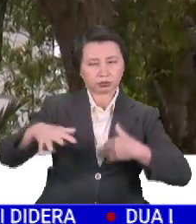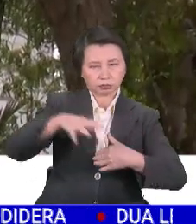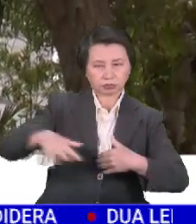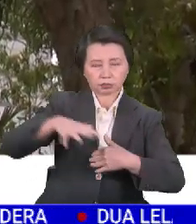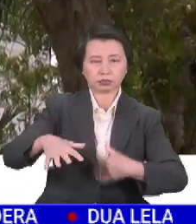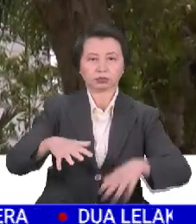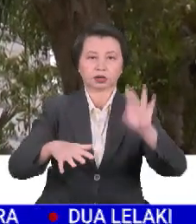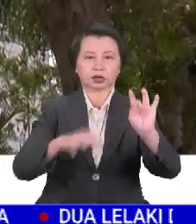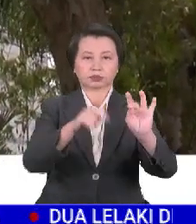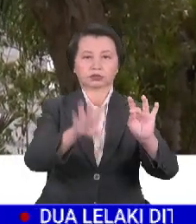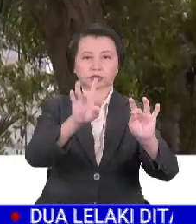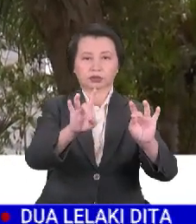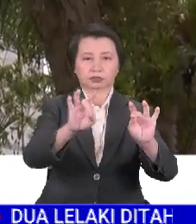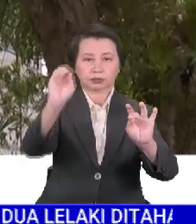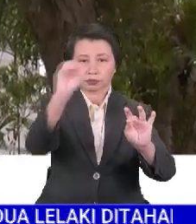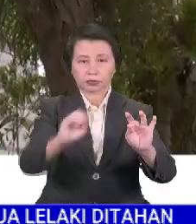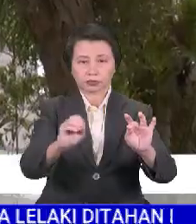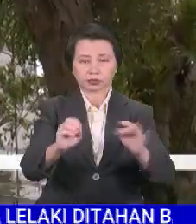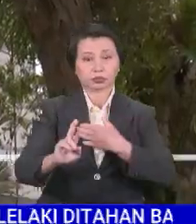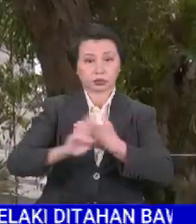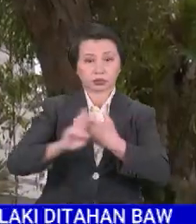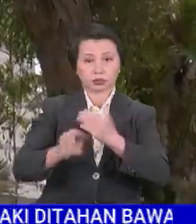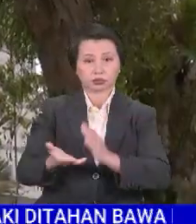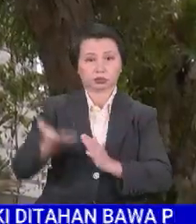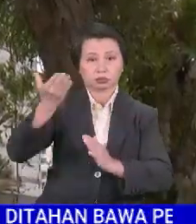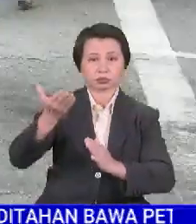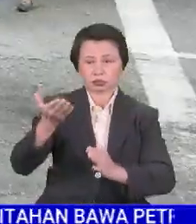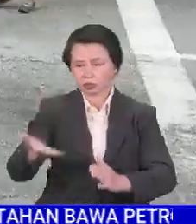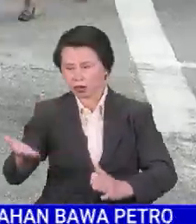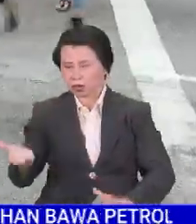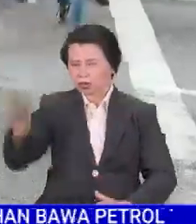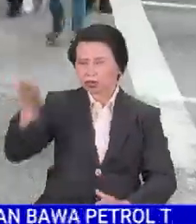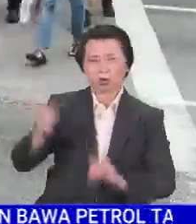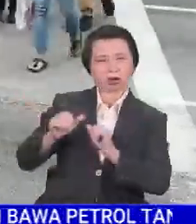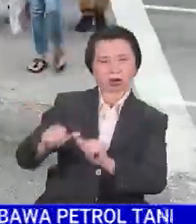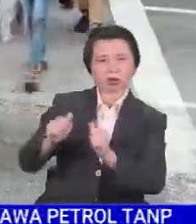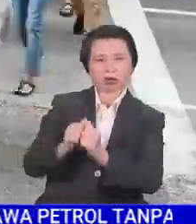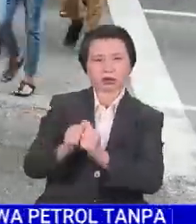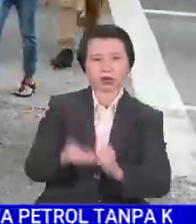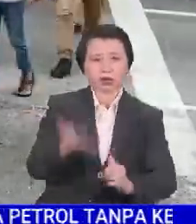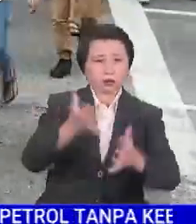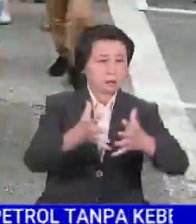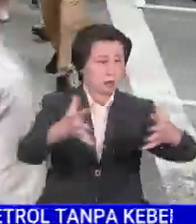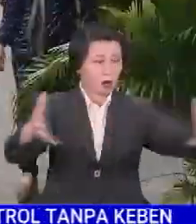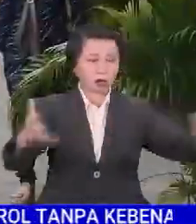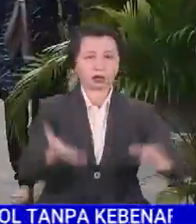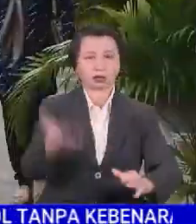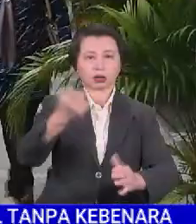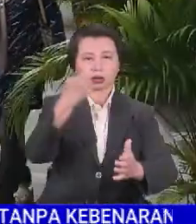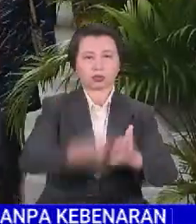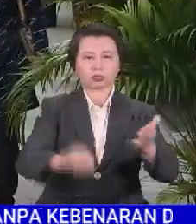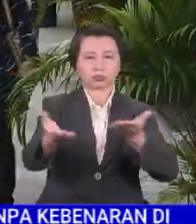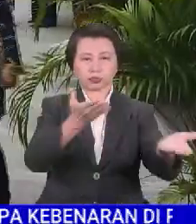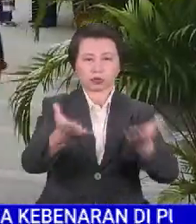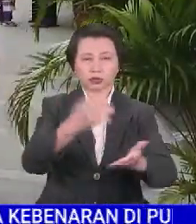8 per bulan 800 risiko peningkatan inflasi dilihat kekal dengan tekanan inflasi yang meluas kenaikan cost